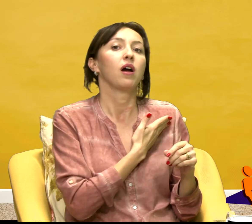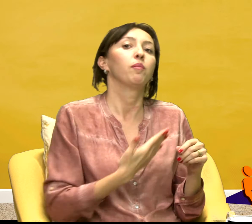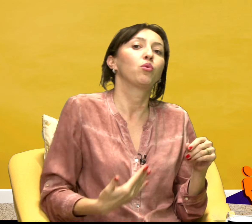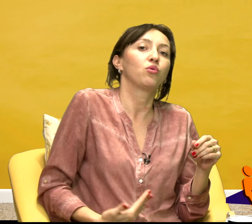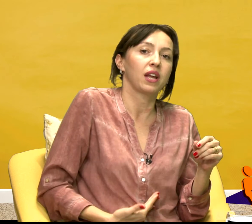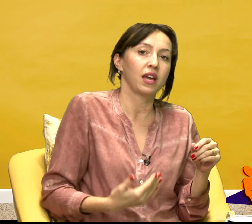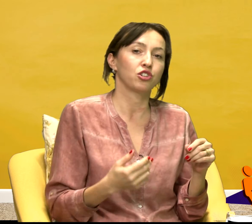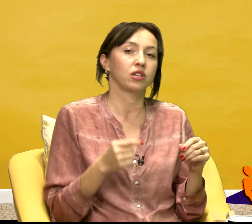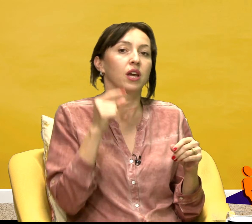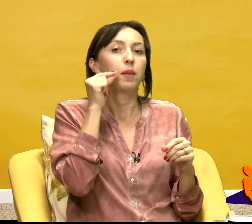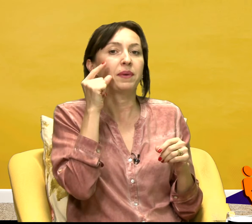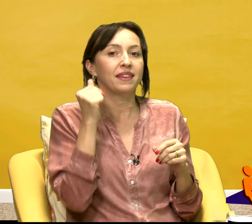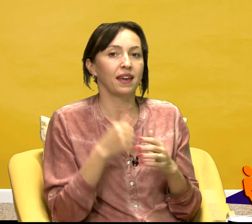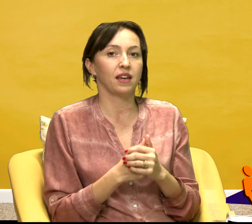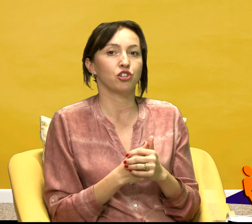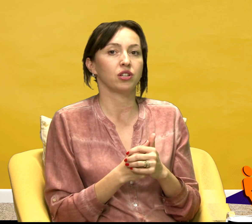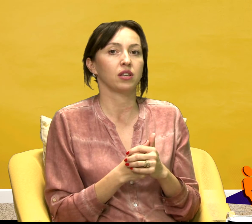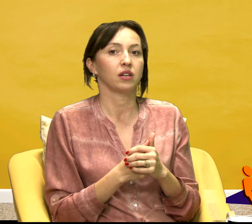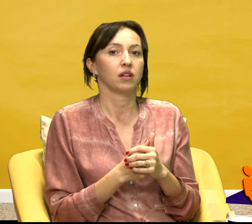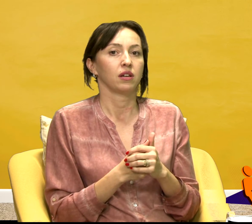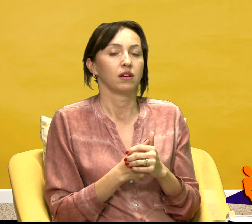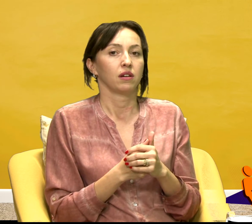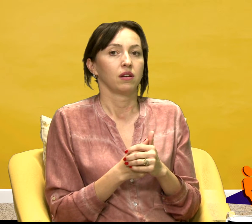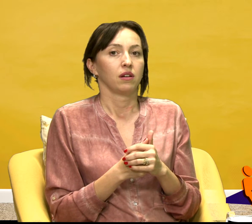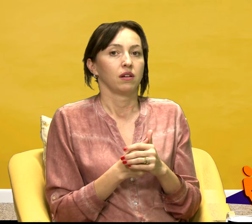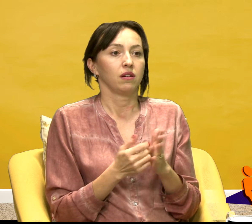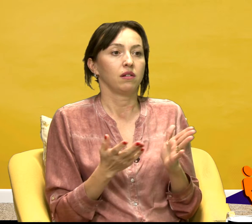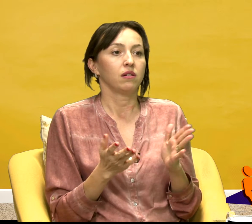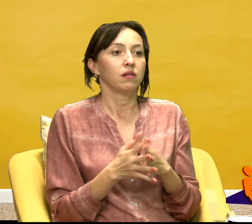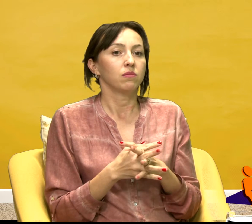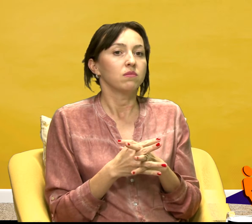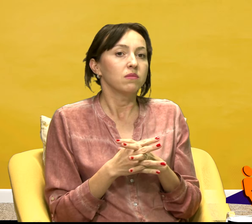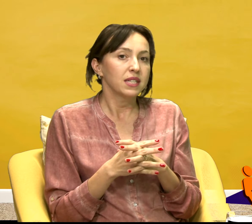Craiova, București, Pitești.